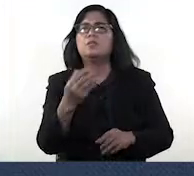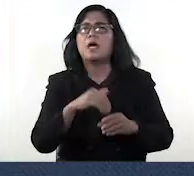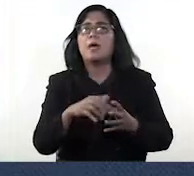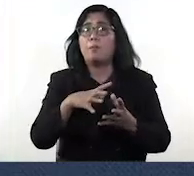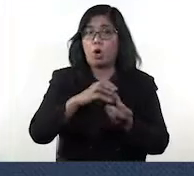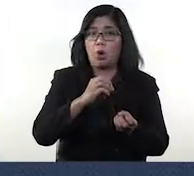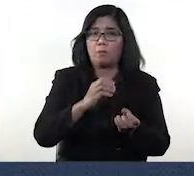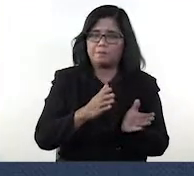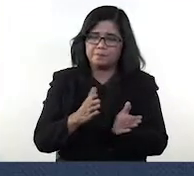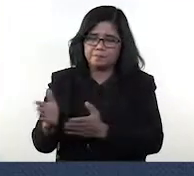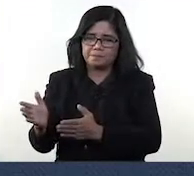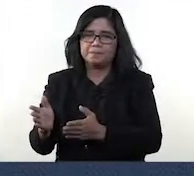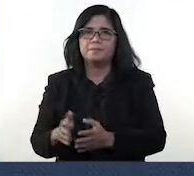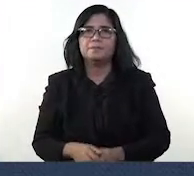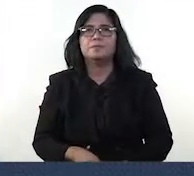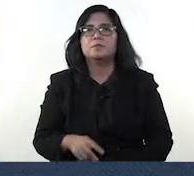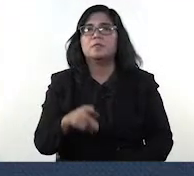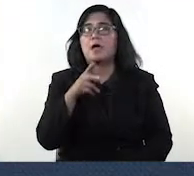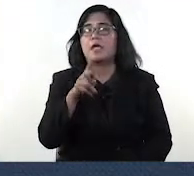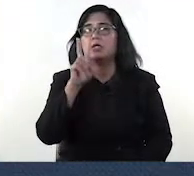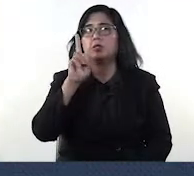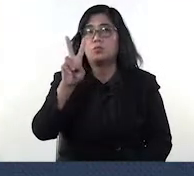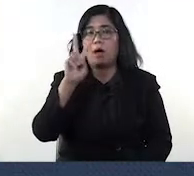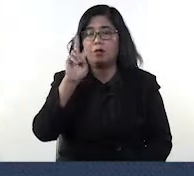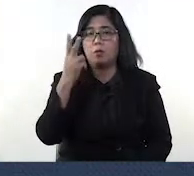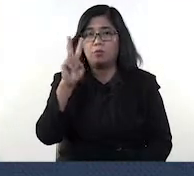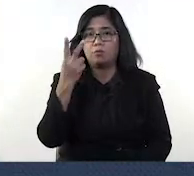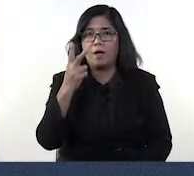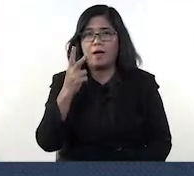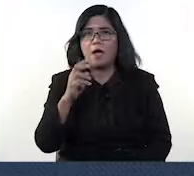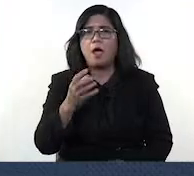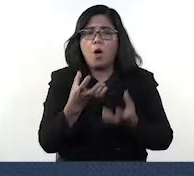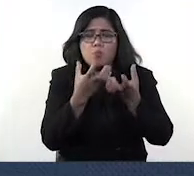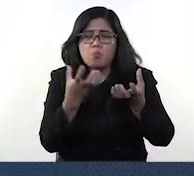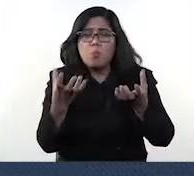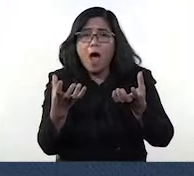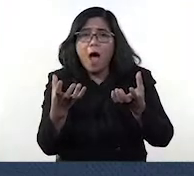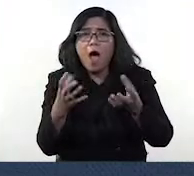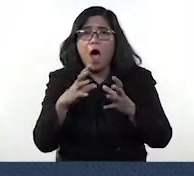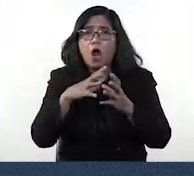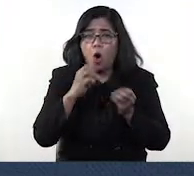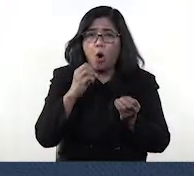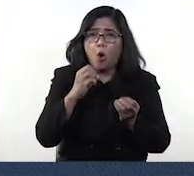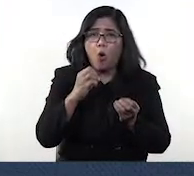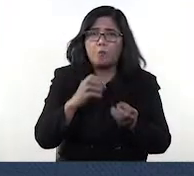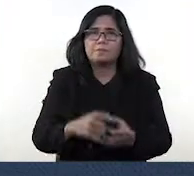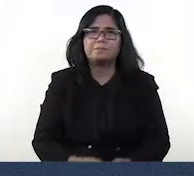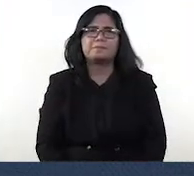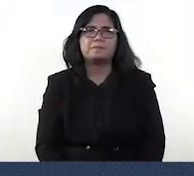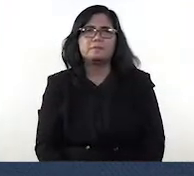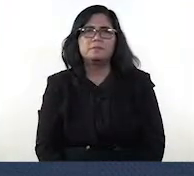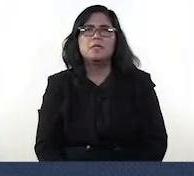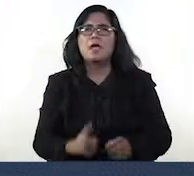selanjutnya sebaliknya 22 bilang apa tetapi buah roh ini dia karena orang ingin meledak inget